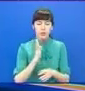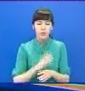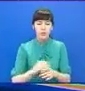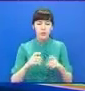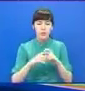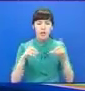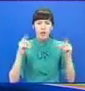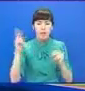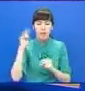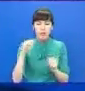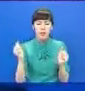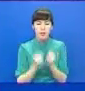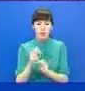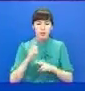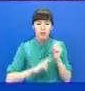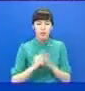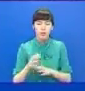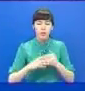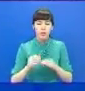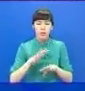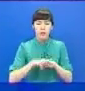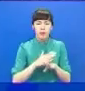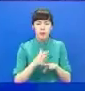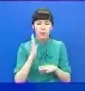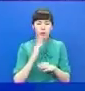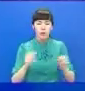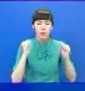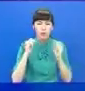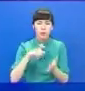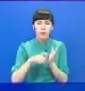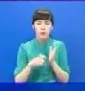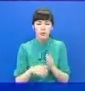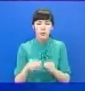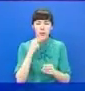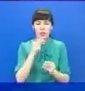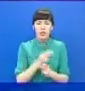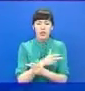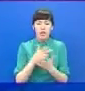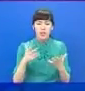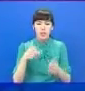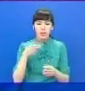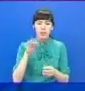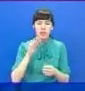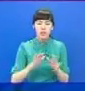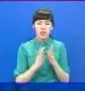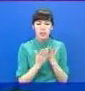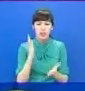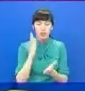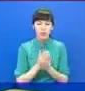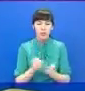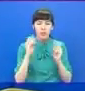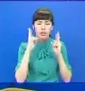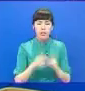Мектепке жапсарлас нысанның құрылыс қаражаты жергілікті бюджеттен бөлінген. Спорт залмен қоса асхана және 2000-ға жуық қоры бар кітапхана бар.